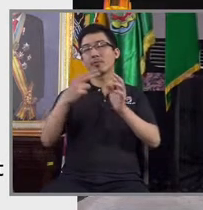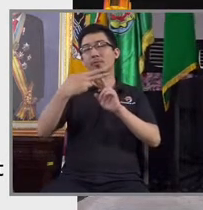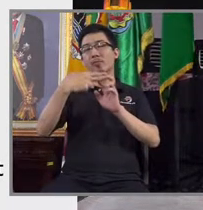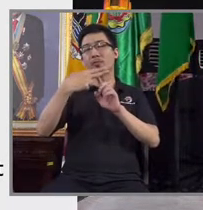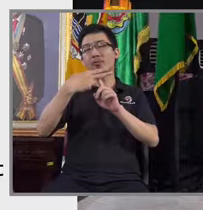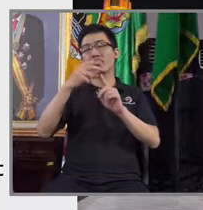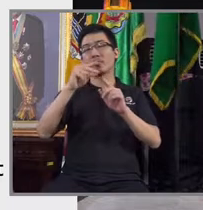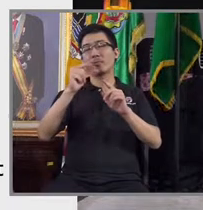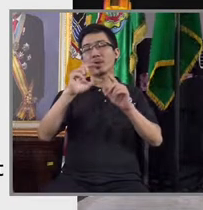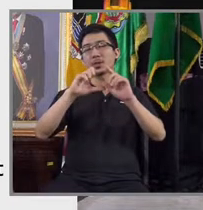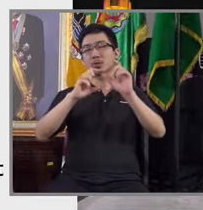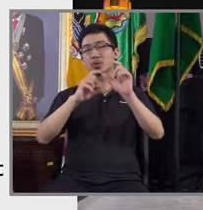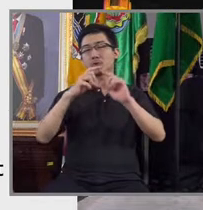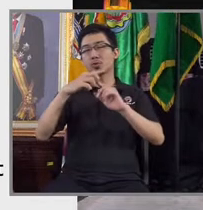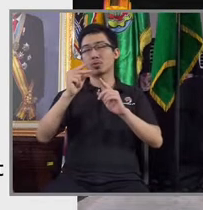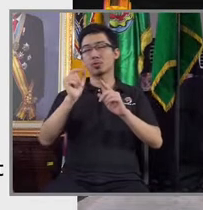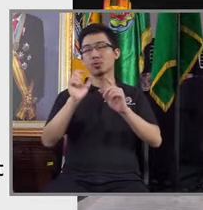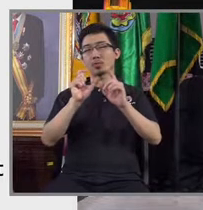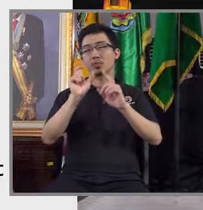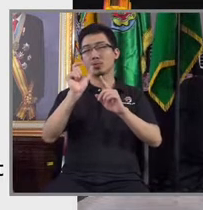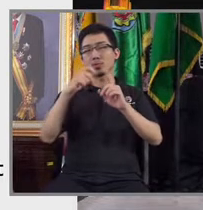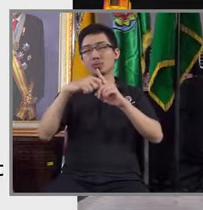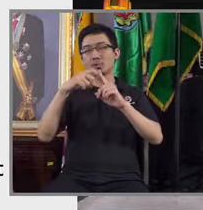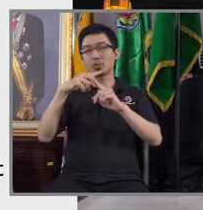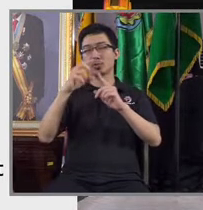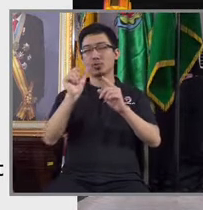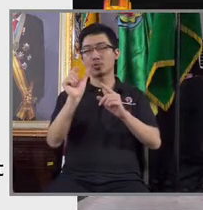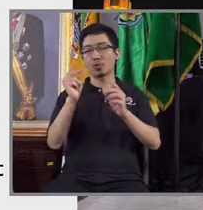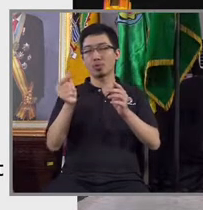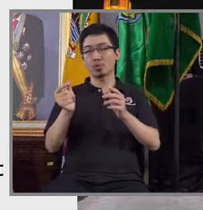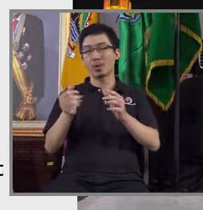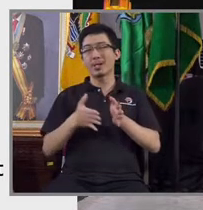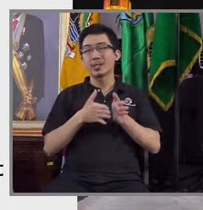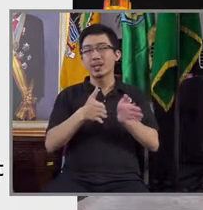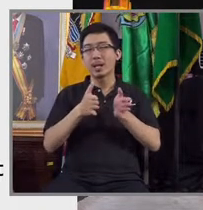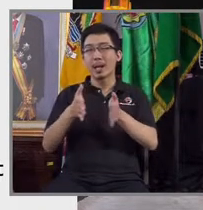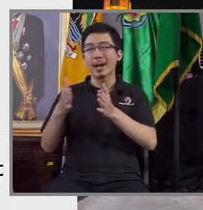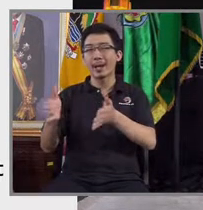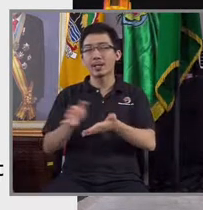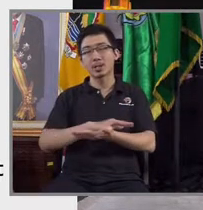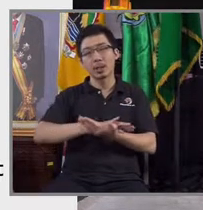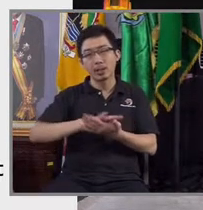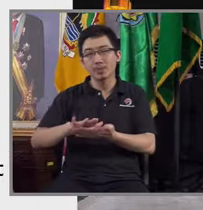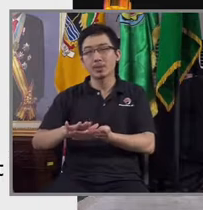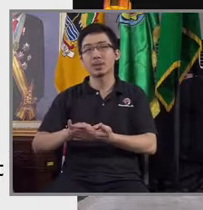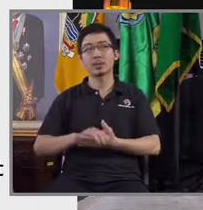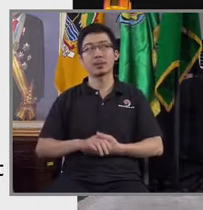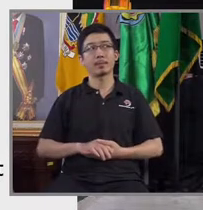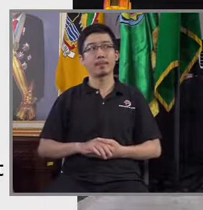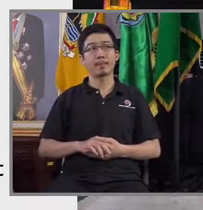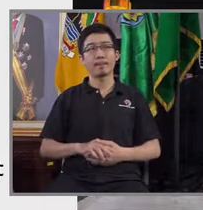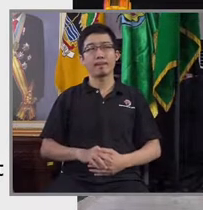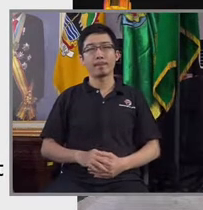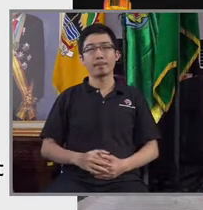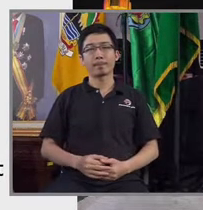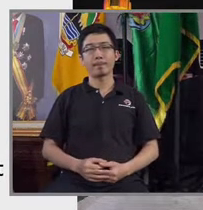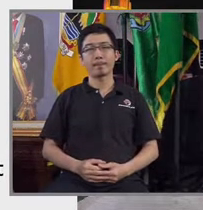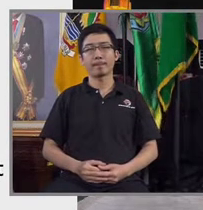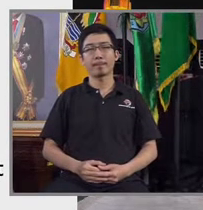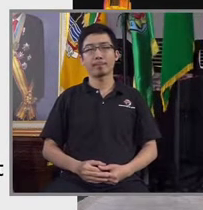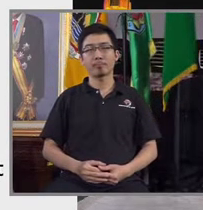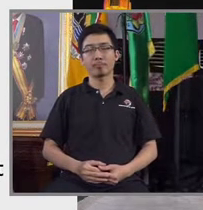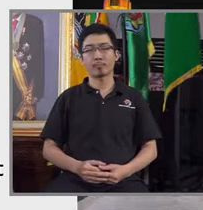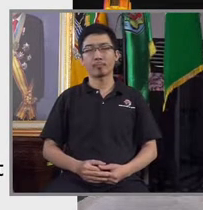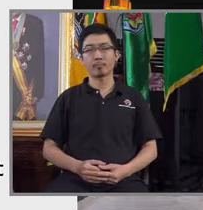dan sanitasi dan kami mengharapkan betul saya tidak kalau ketemu Bapak kalau tidak